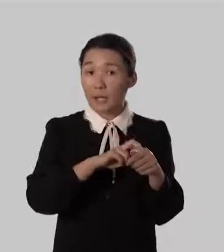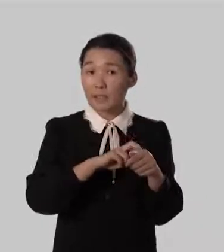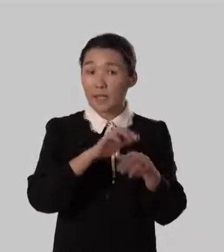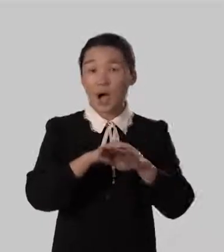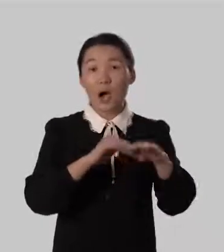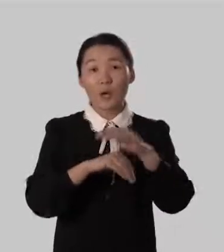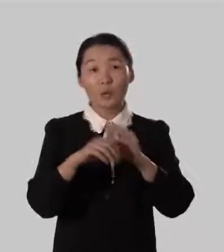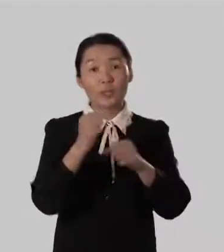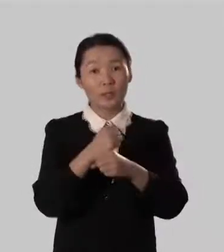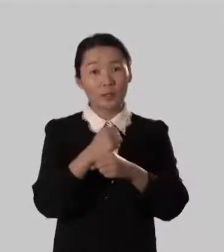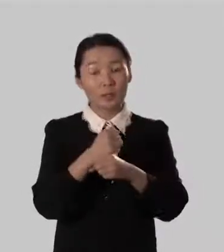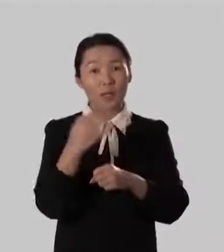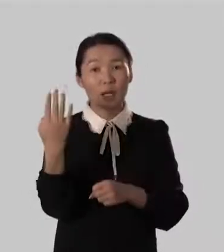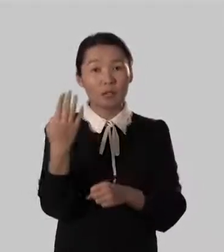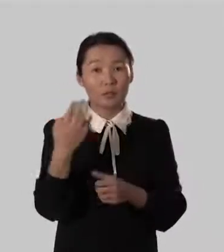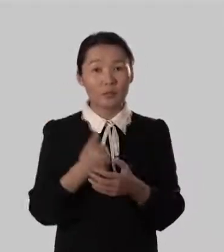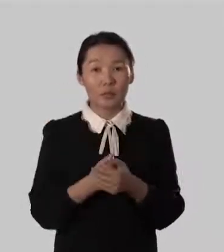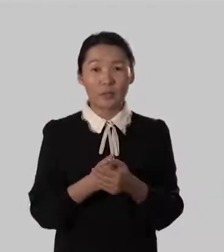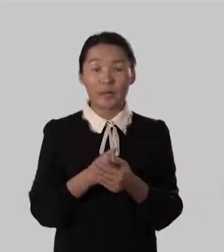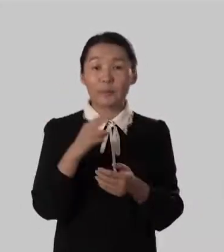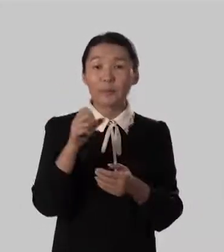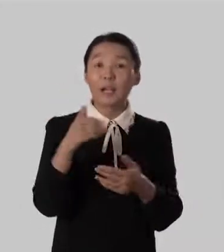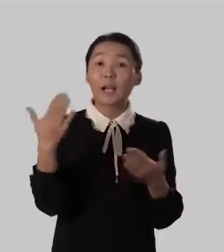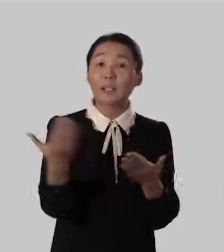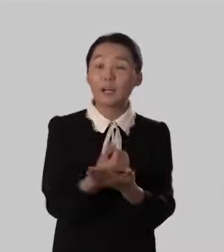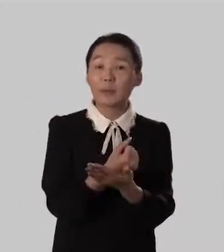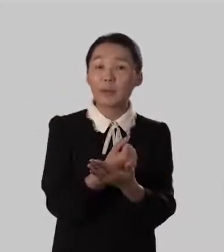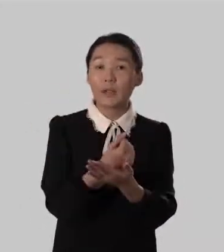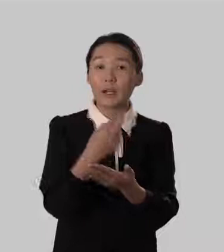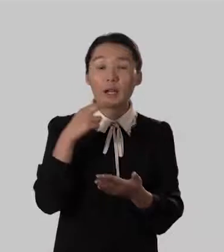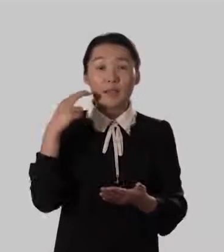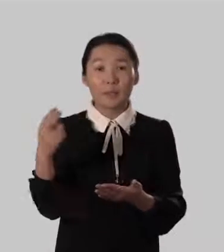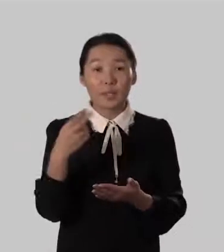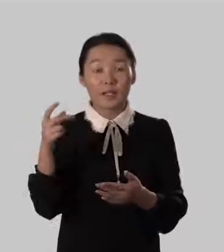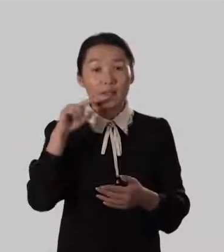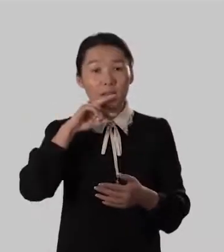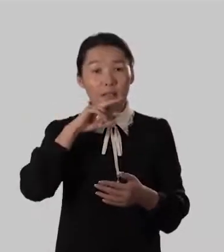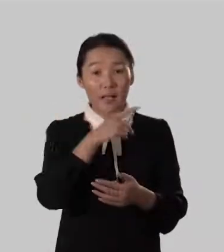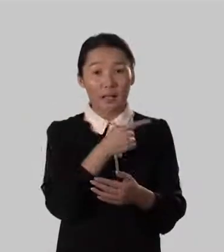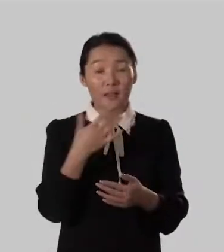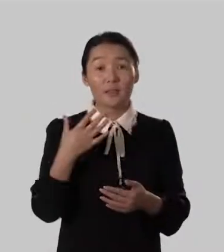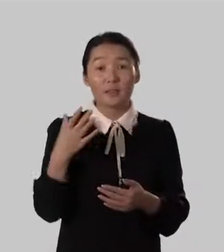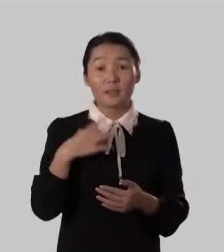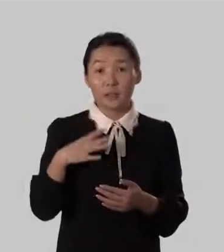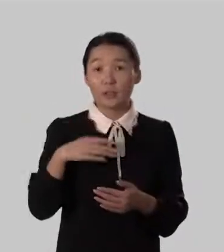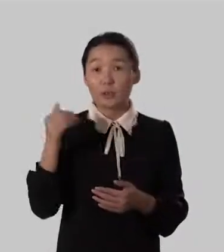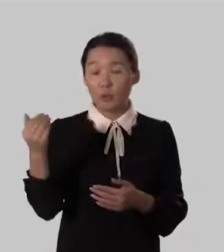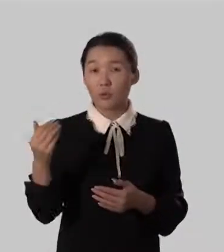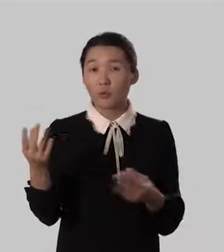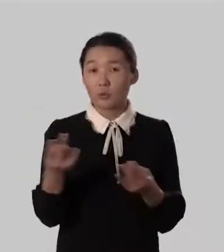а руки делают четвертое как добывает змеиный яд и зачем он